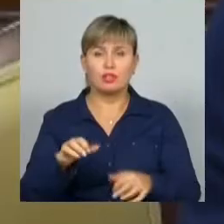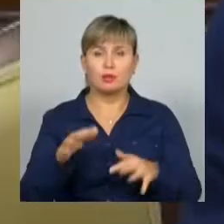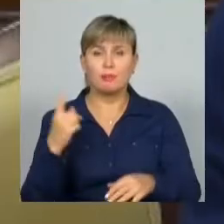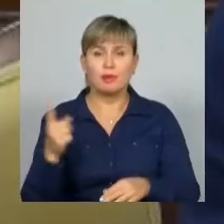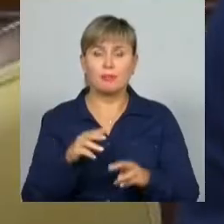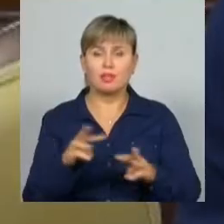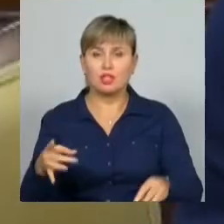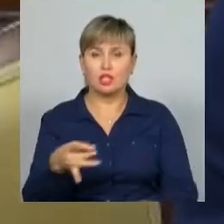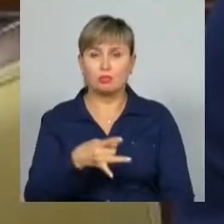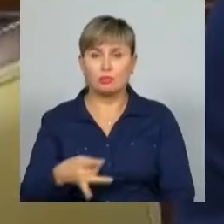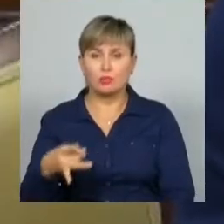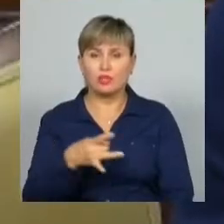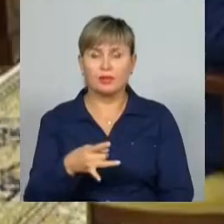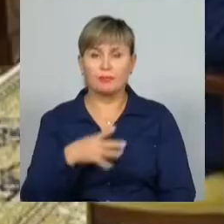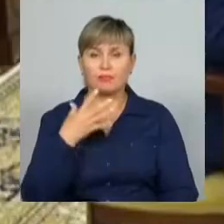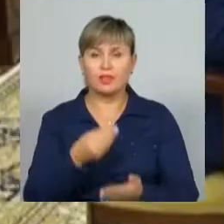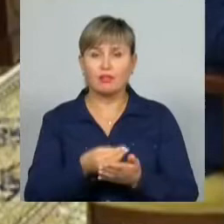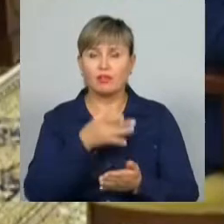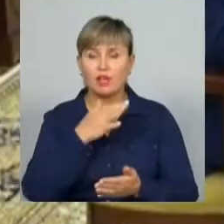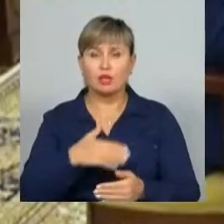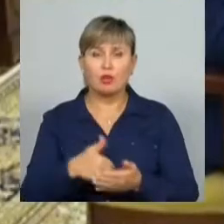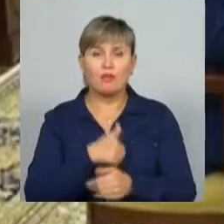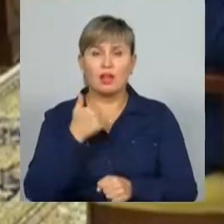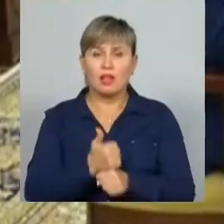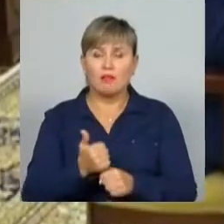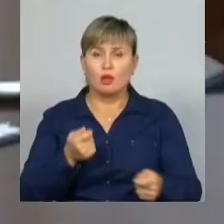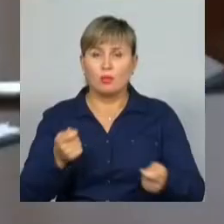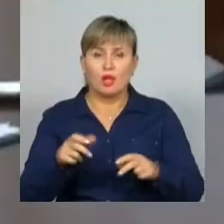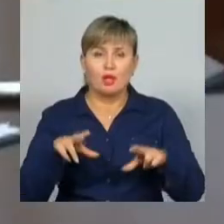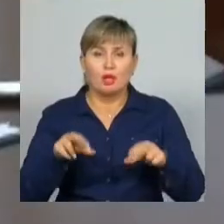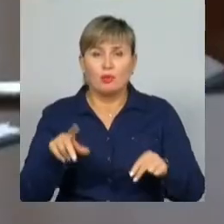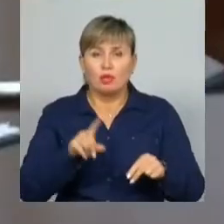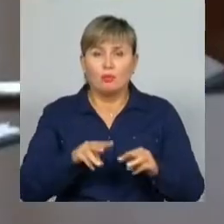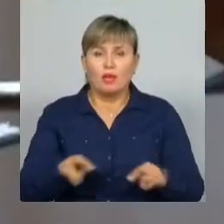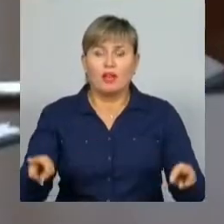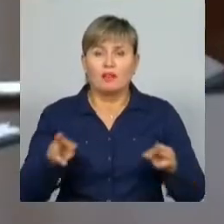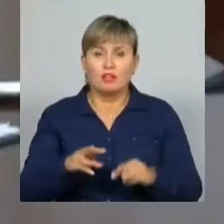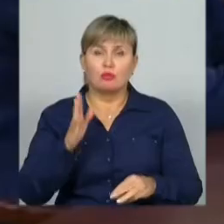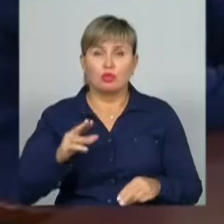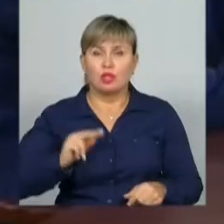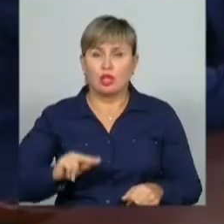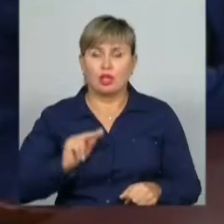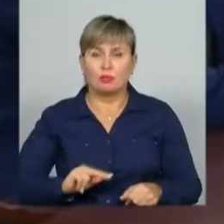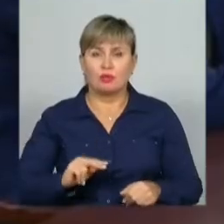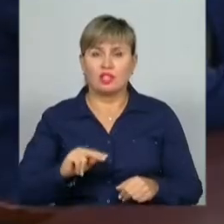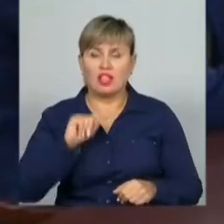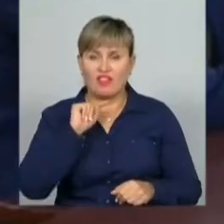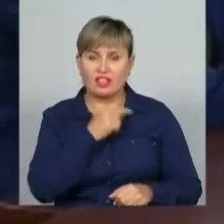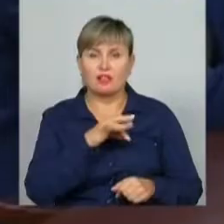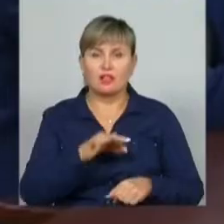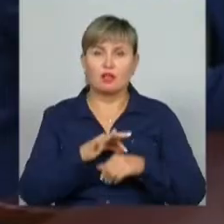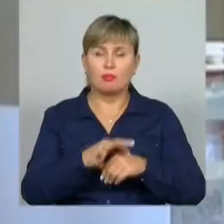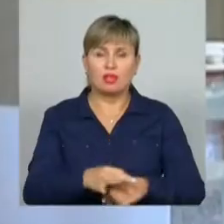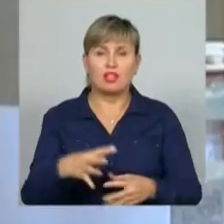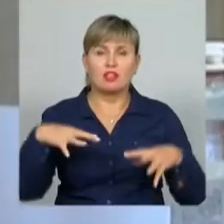республики в свою очередь новый глава кабмина пообещал что правительство будет работать эффективно и проводить